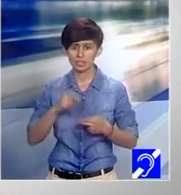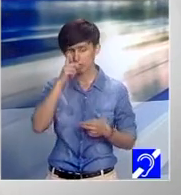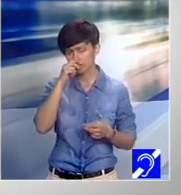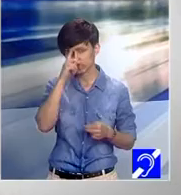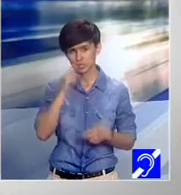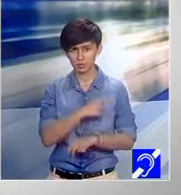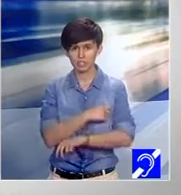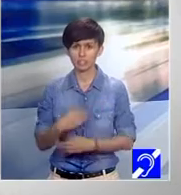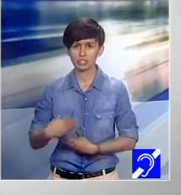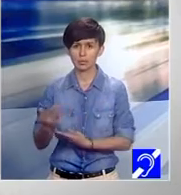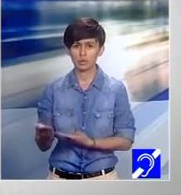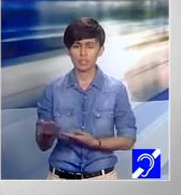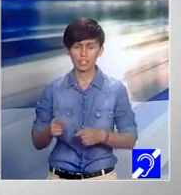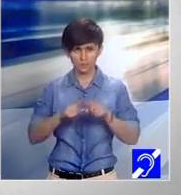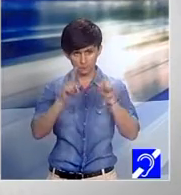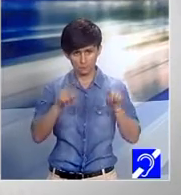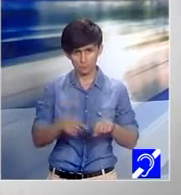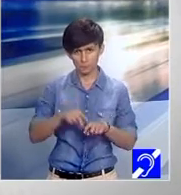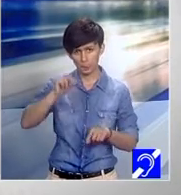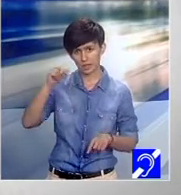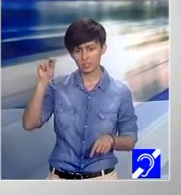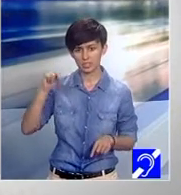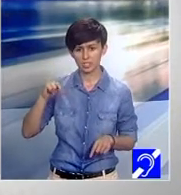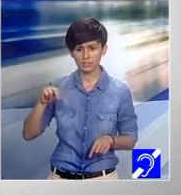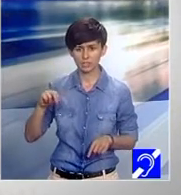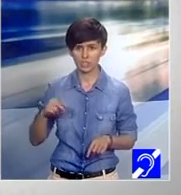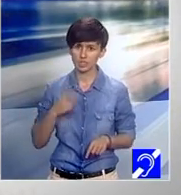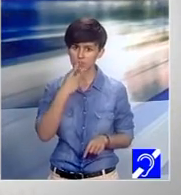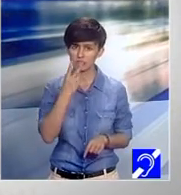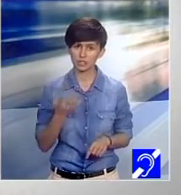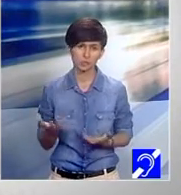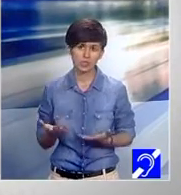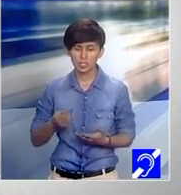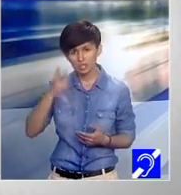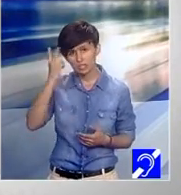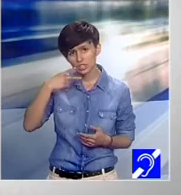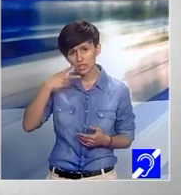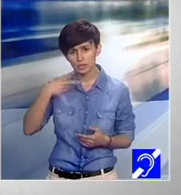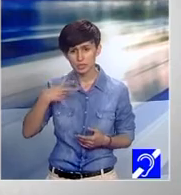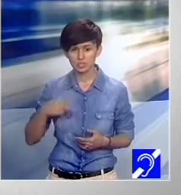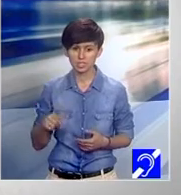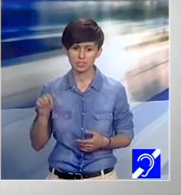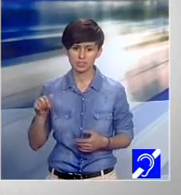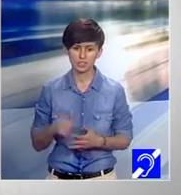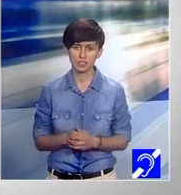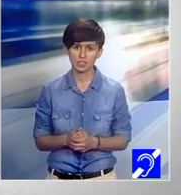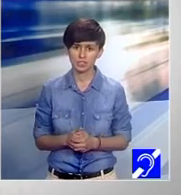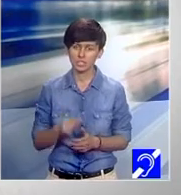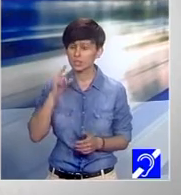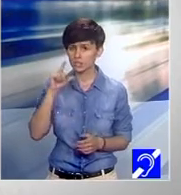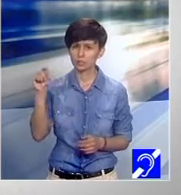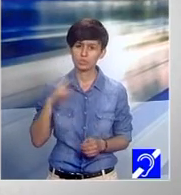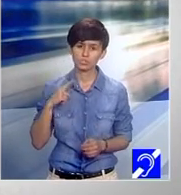au înțeles copiii, tinerii, din ceea ce am discutat. Incredibil. Răspunsurile sunt